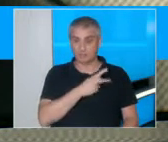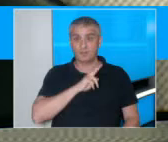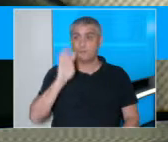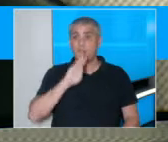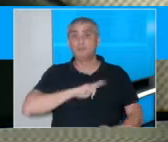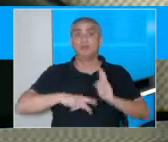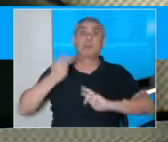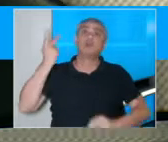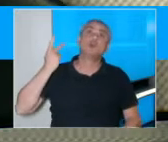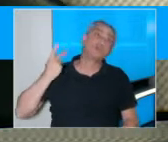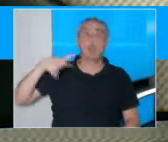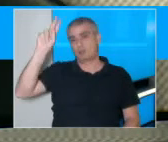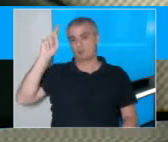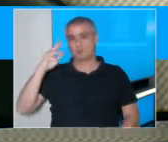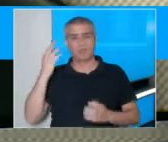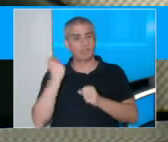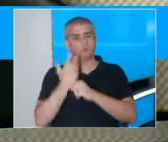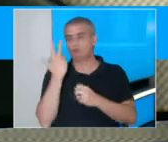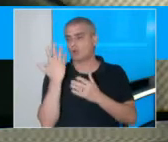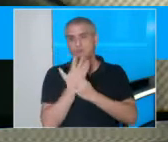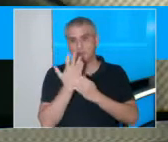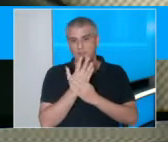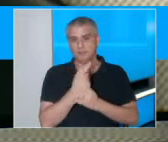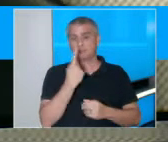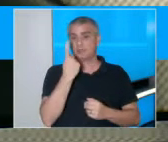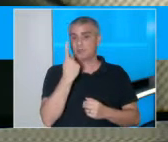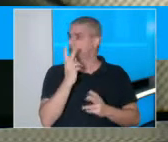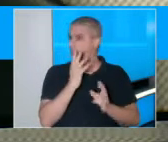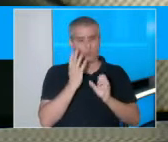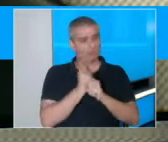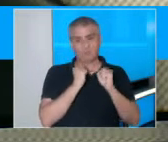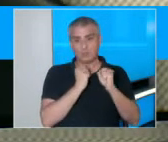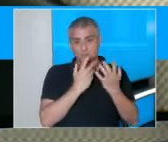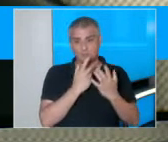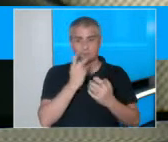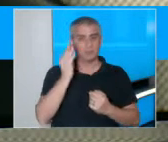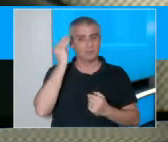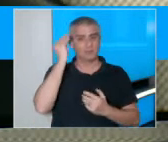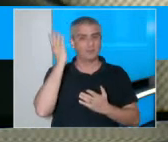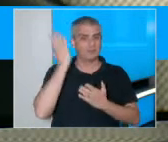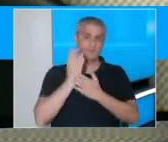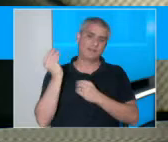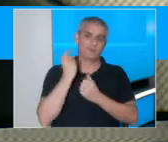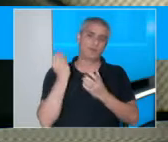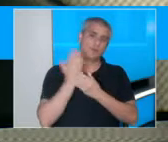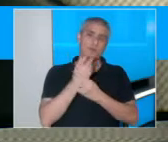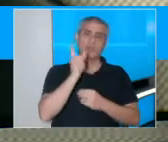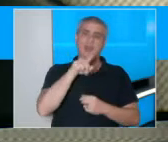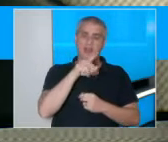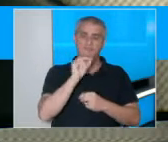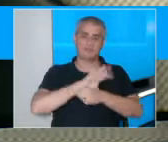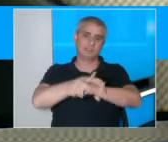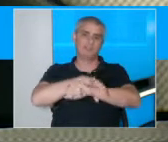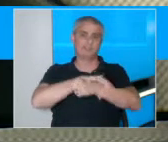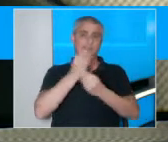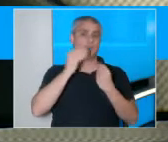נתניהו הוא פי כמה וכמה. תפרו לו שלושה תיקים, אחד מאו שניים הם לא יחזיקו מעמד, אז נזכרו כבר להביא כגיבוי את תיק 1000 עם